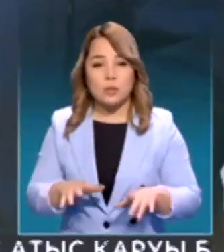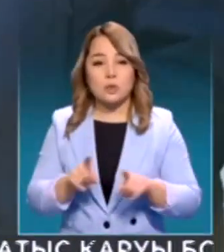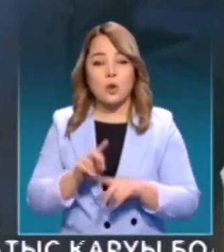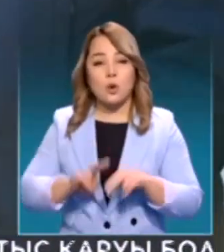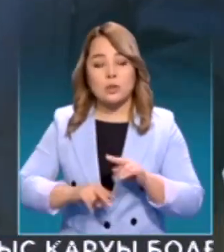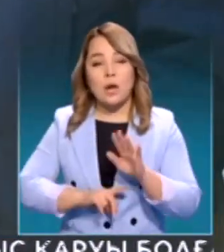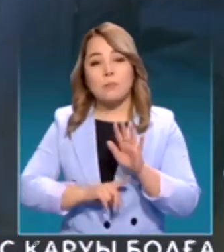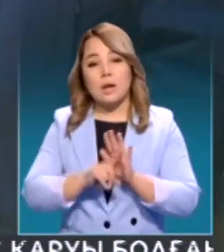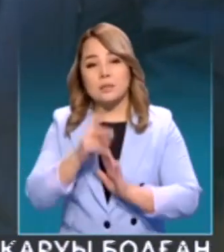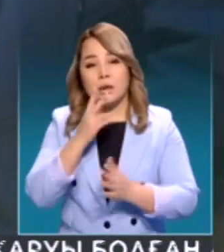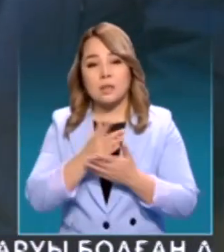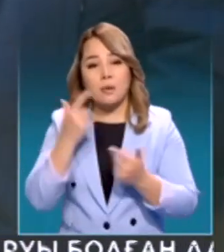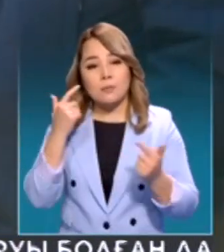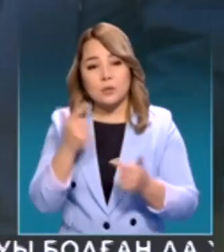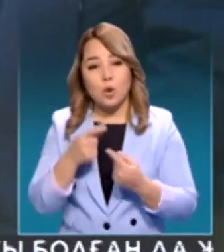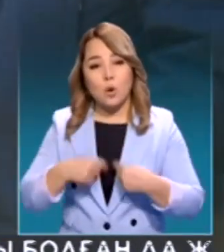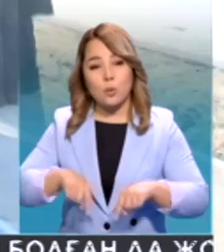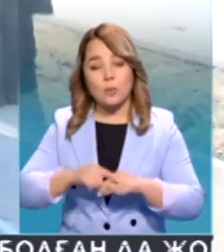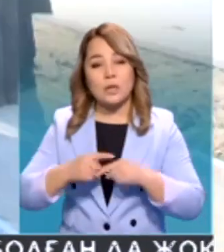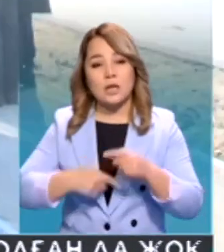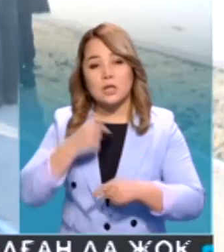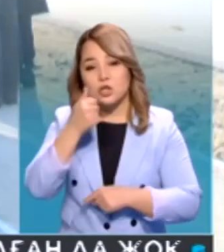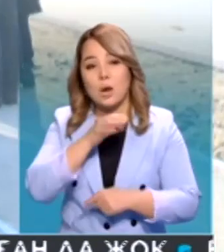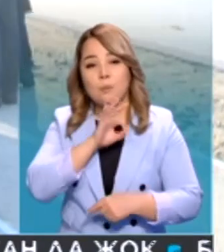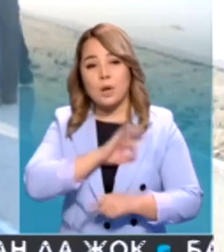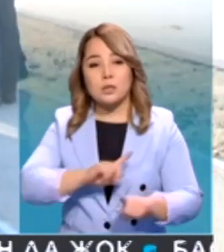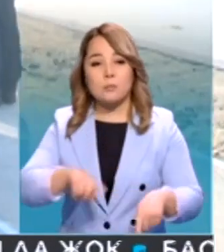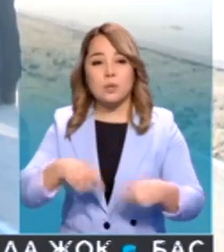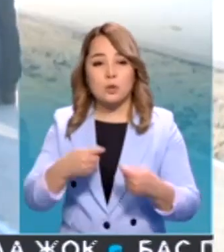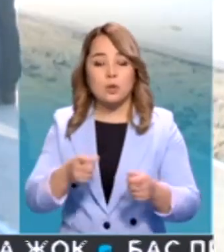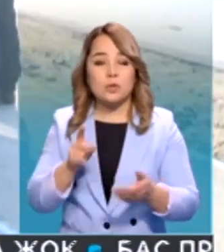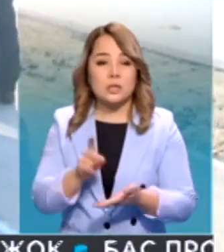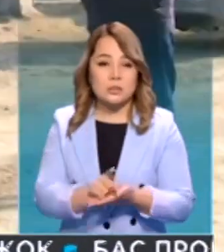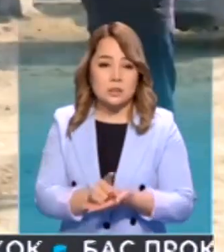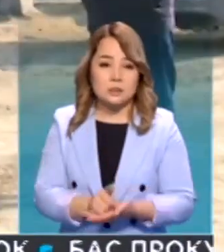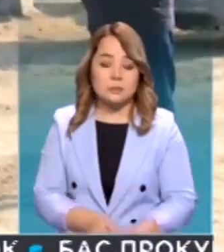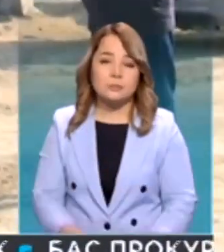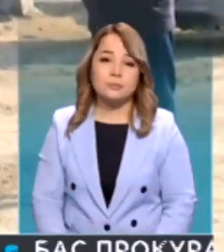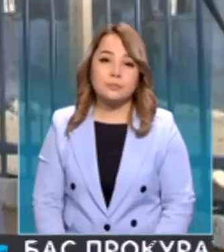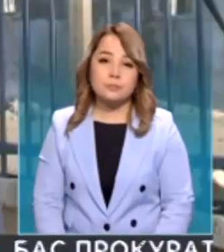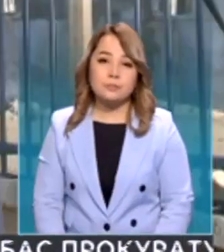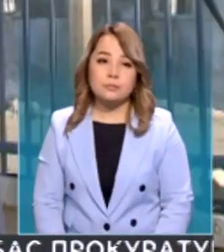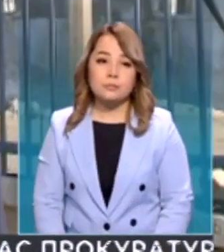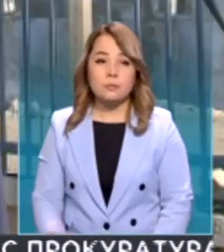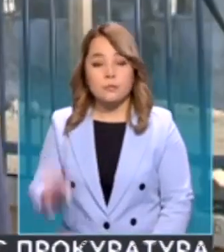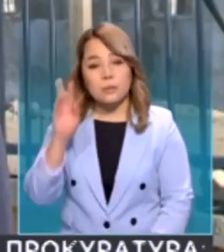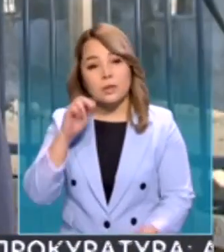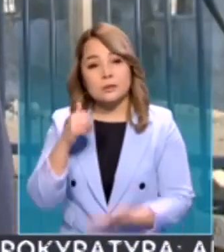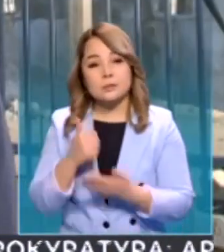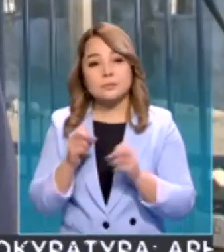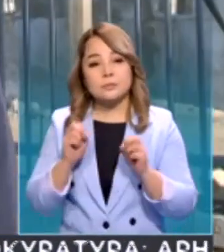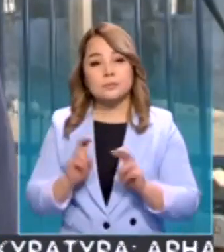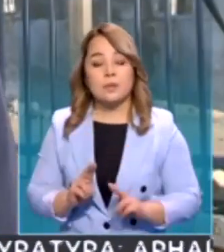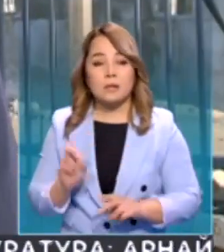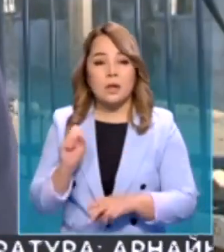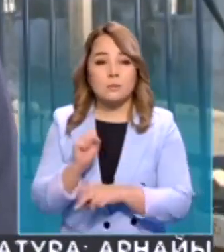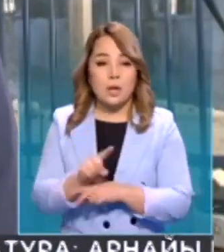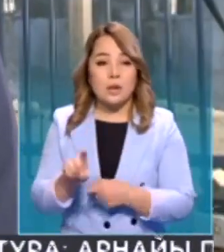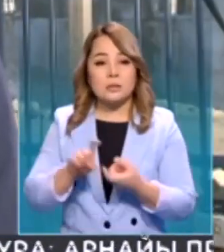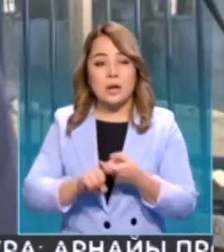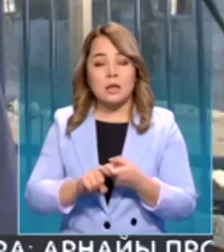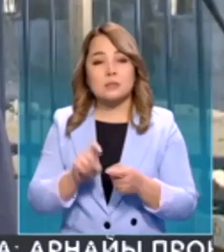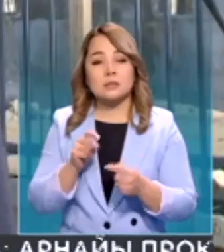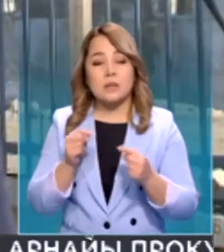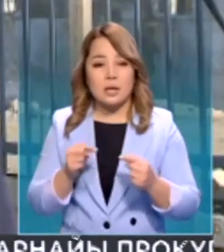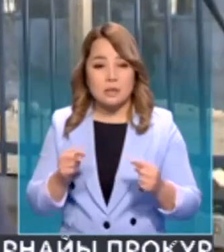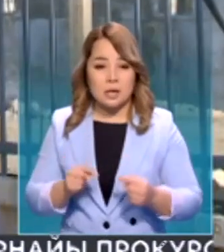құрылысы басталған. Білім беру ұйымы келер жылы пайдалануға берілуі тиіс. Мемлекет басшысының арнайы тапсырмасына сәйкес